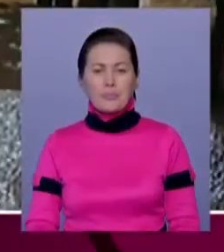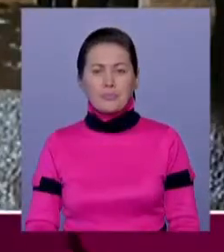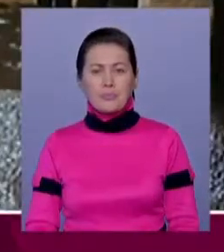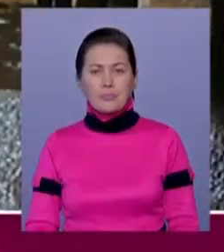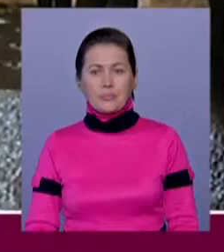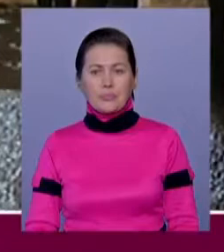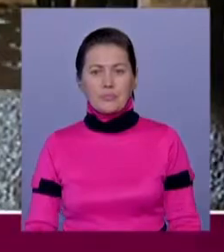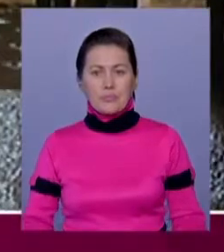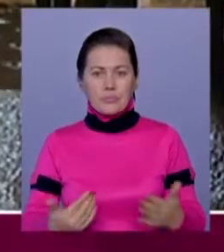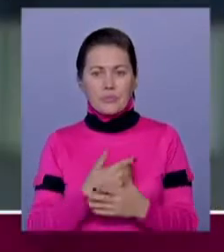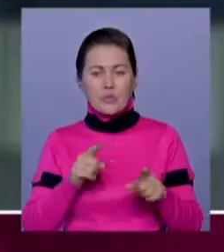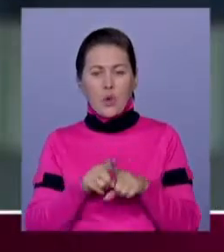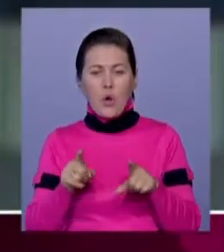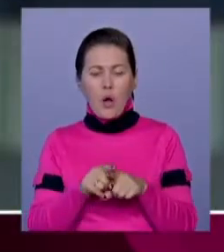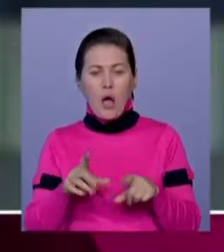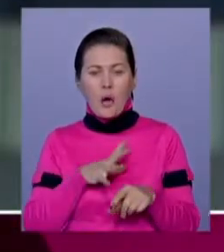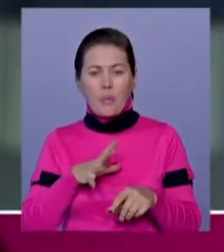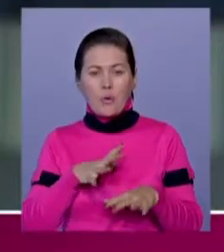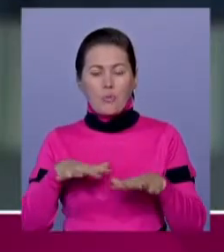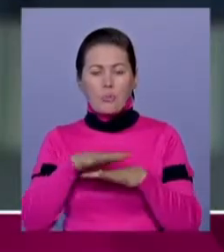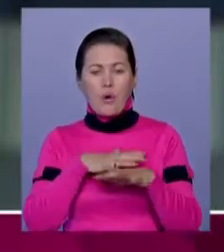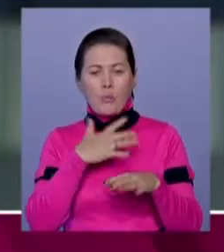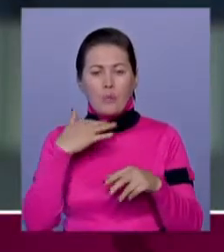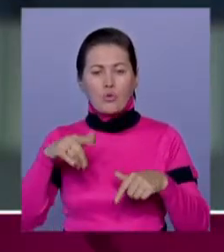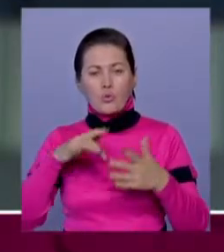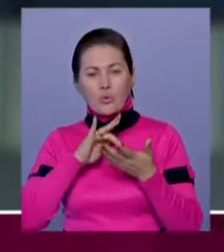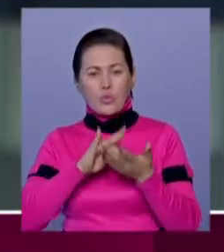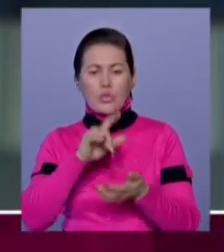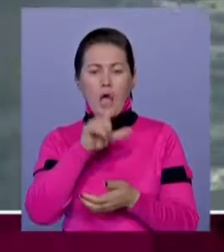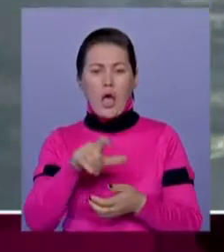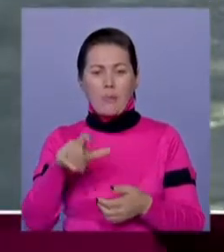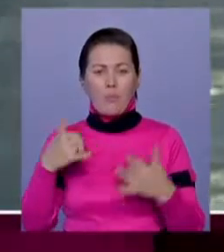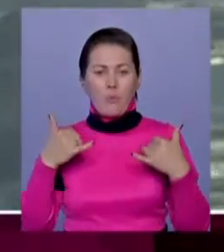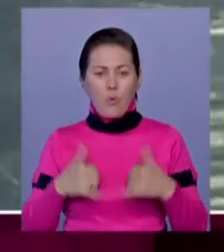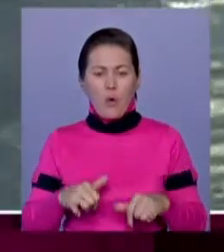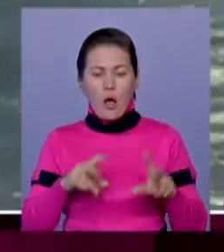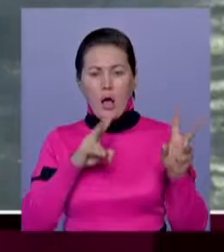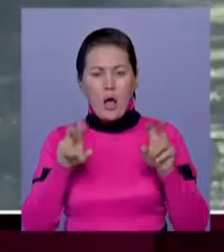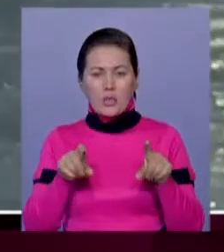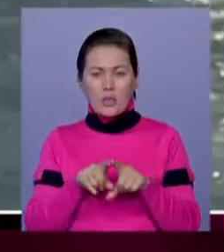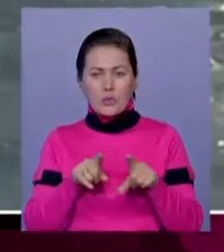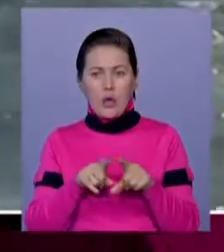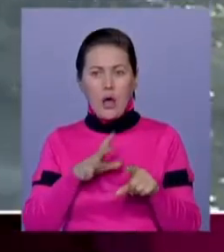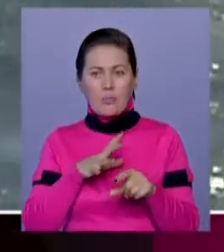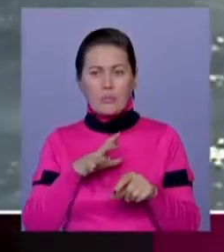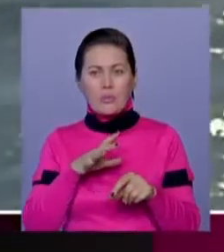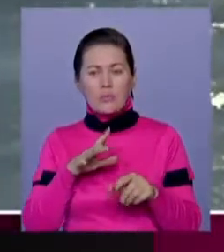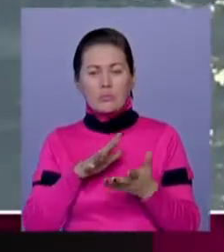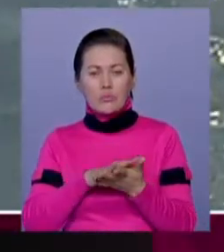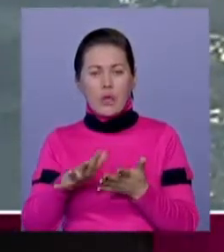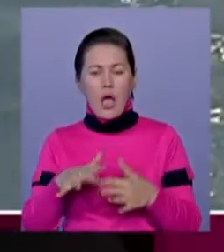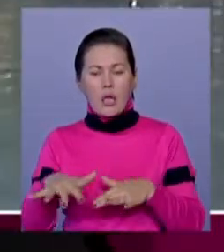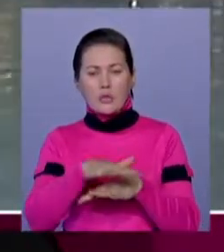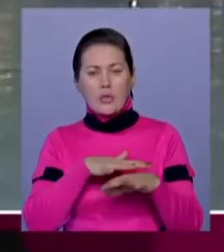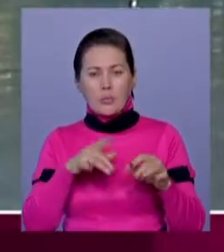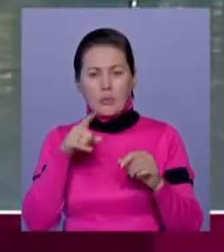әуен жанды жандырататын әуен бар. Көптеген турист тартып, тамсандырған атақты алып тиіннің жанында ашылды мұз айдыны. Мұз айдының